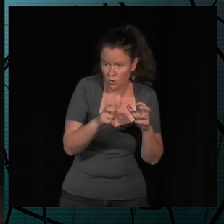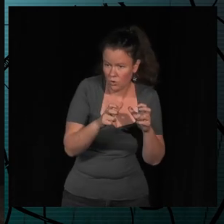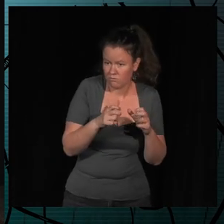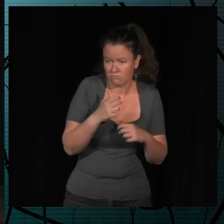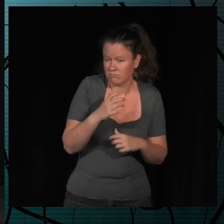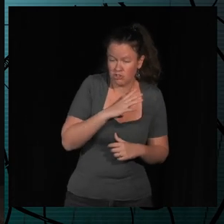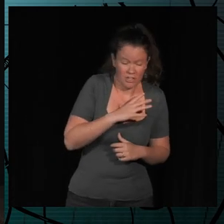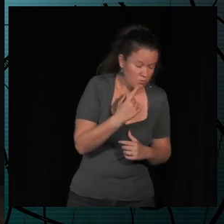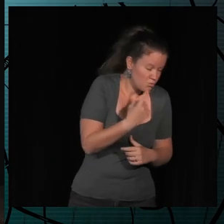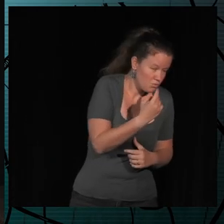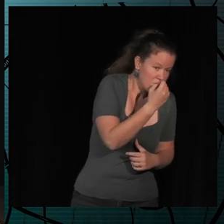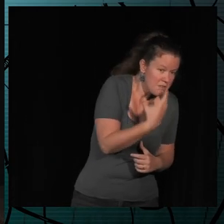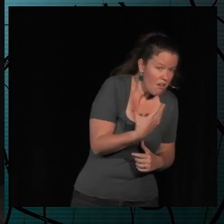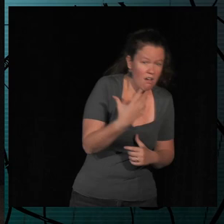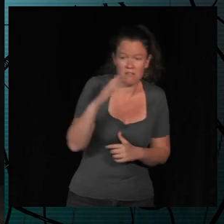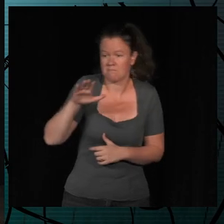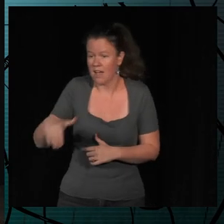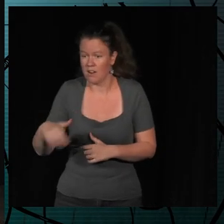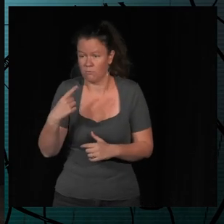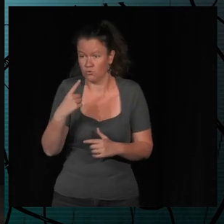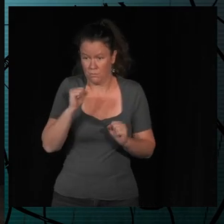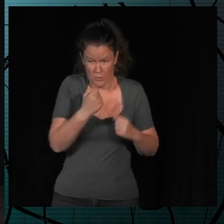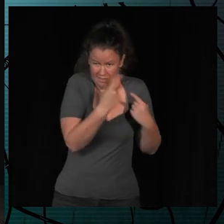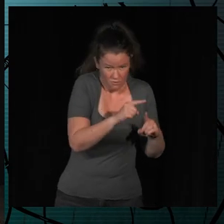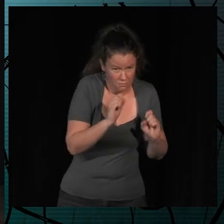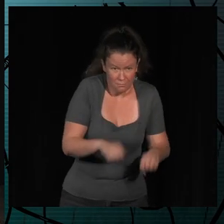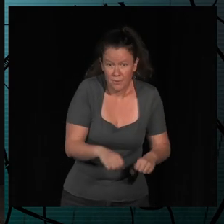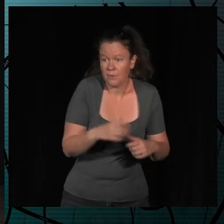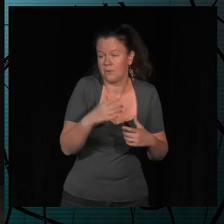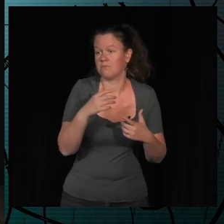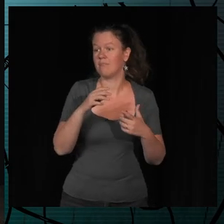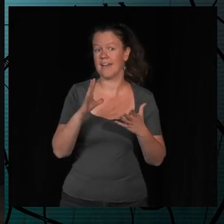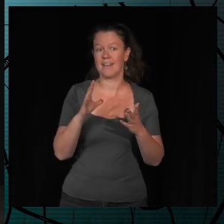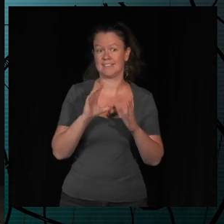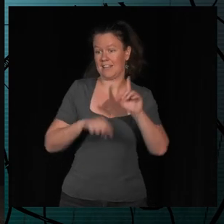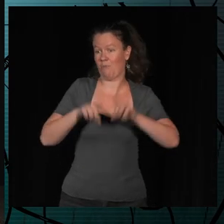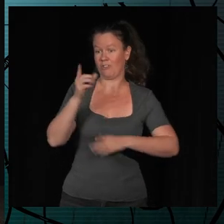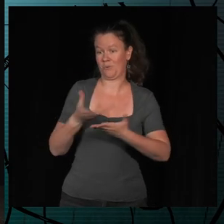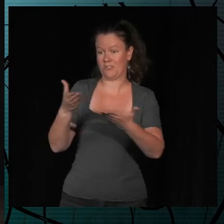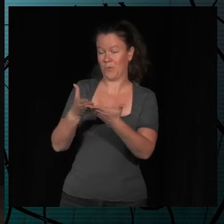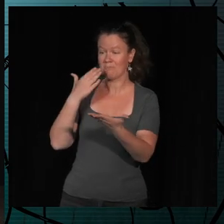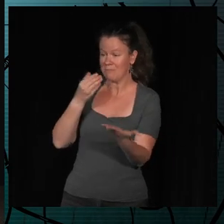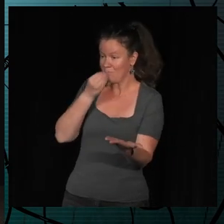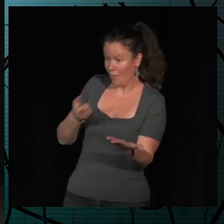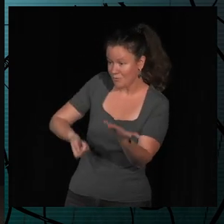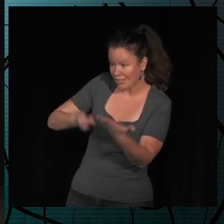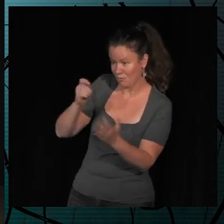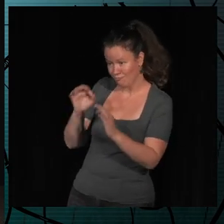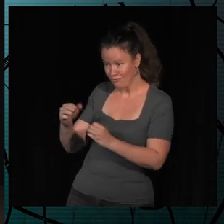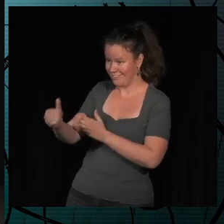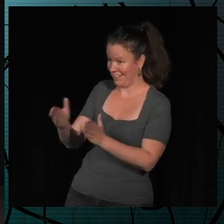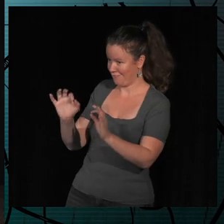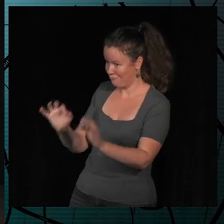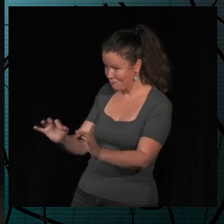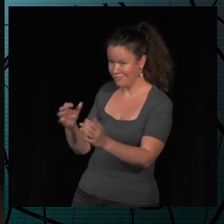il a des choses qui sont très très très délétaires si on n pas la bonne éducation pour un usage raisonné et raisonnable et des choses qui peut être très